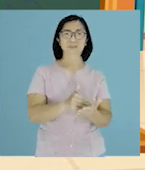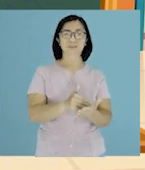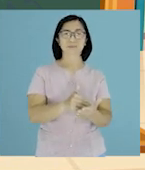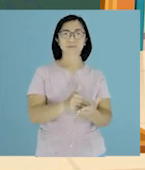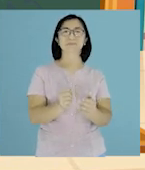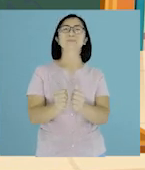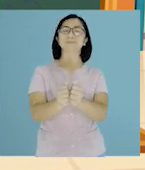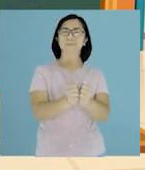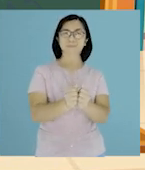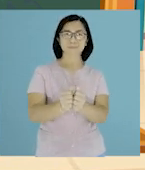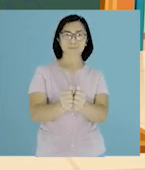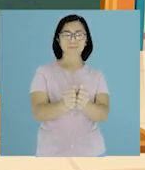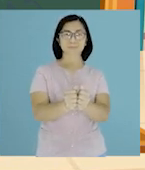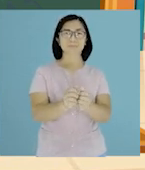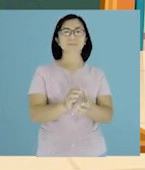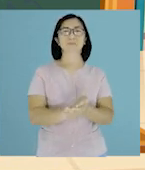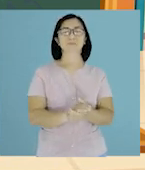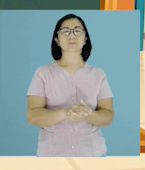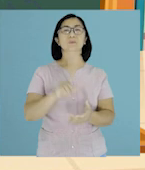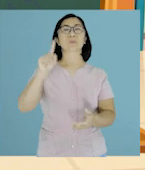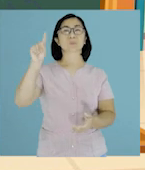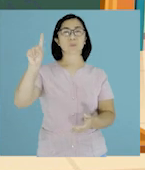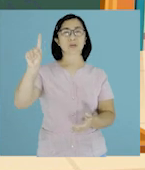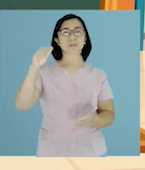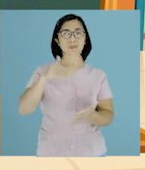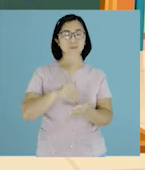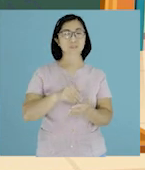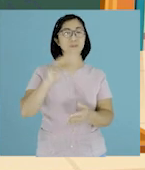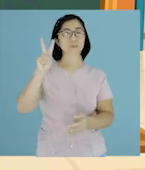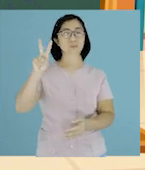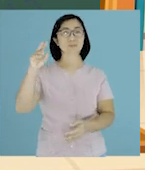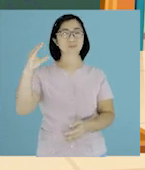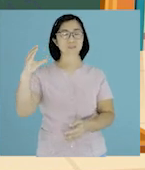Ulitin natin, sabayan niyo ako mga bata.